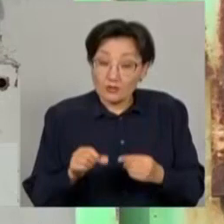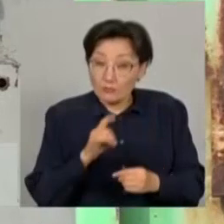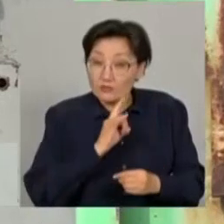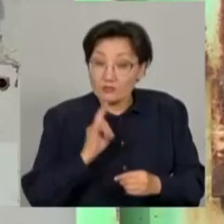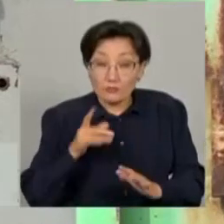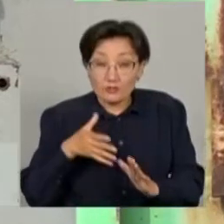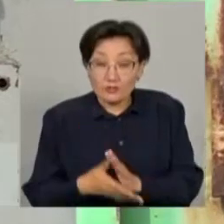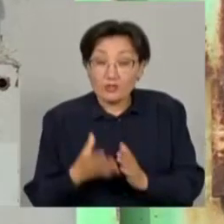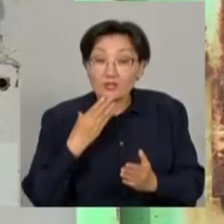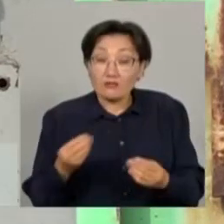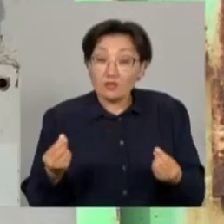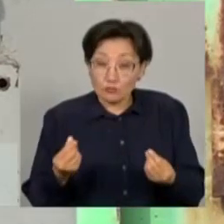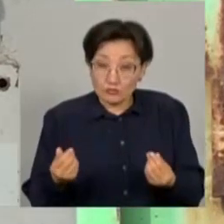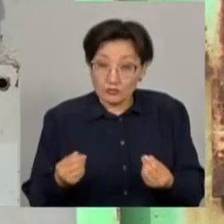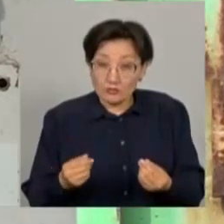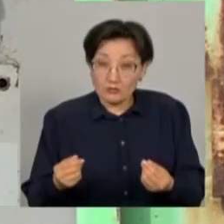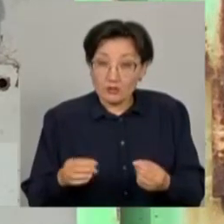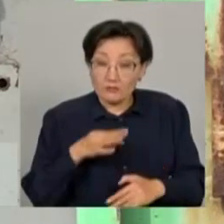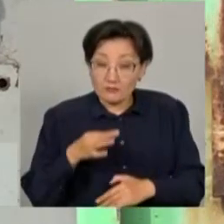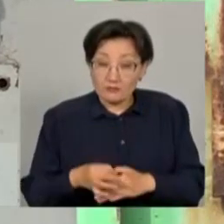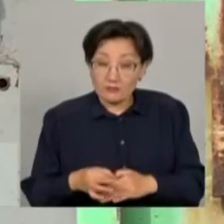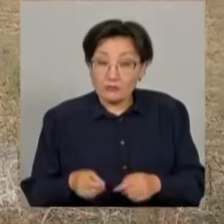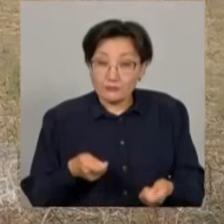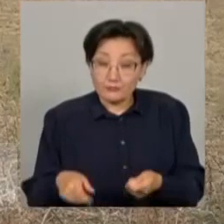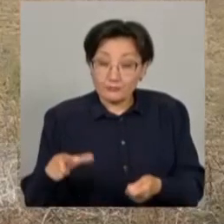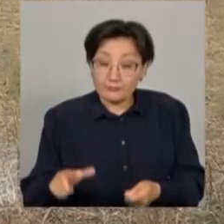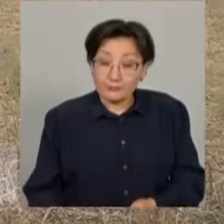тратила на свои нужды, отметили в ведомстве.